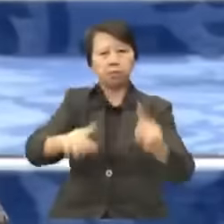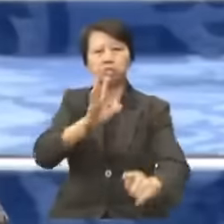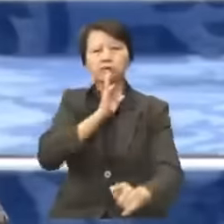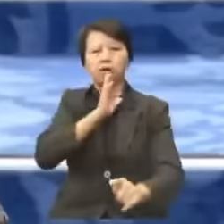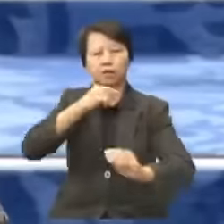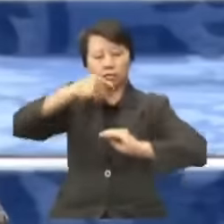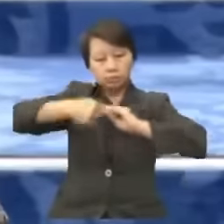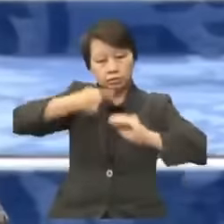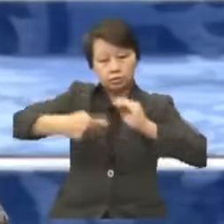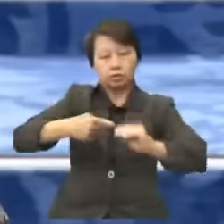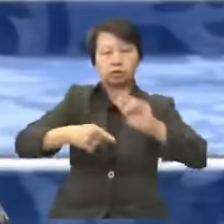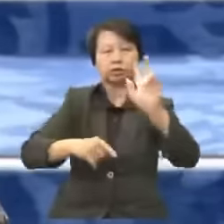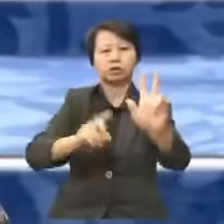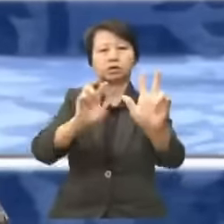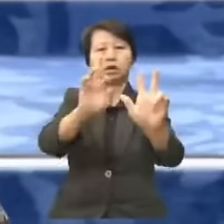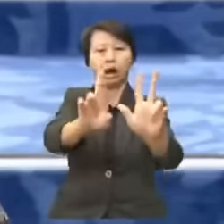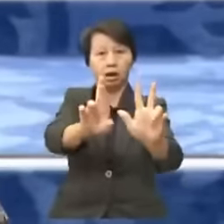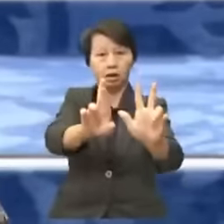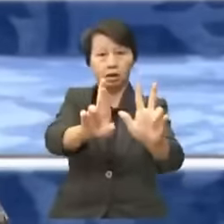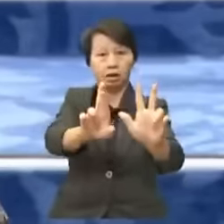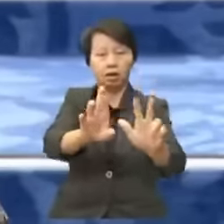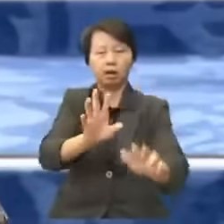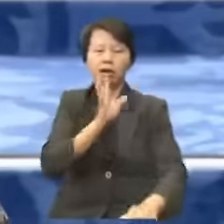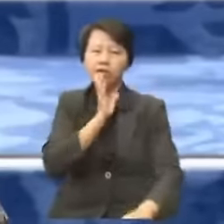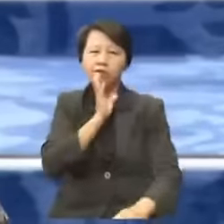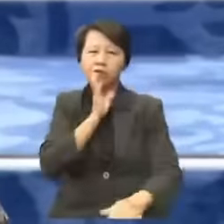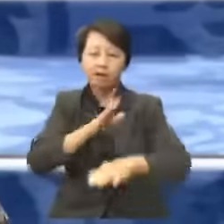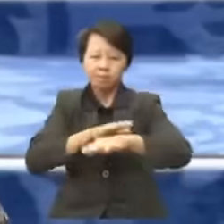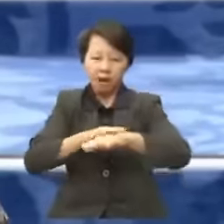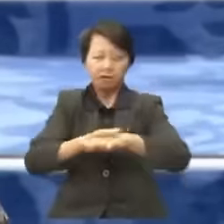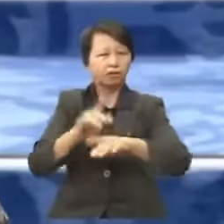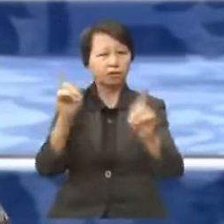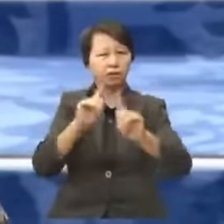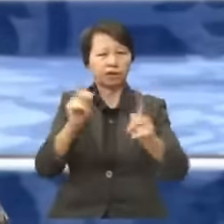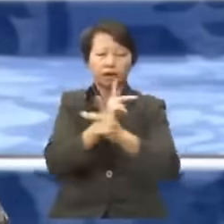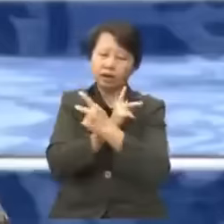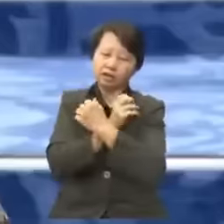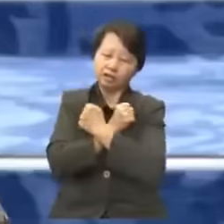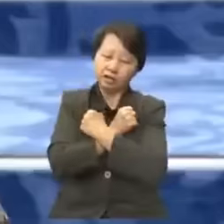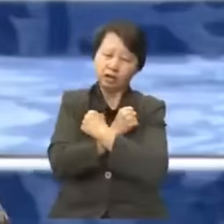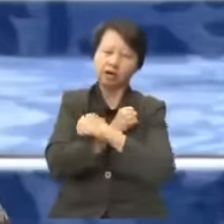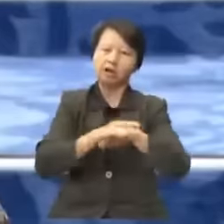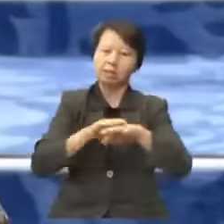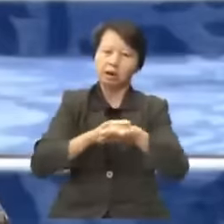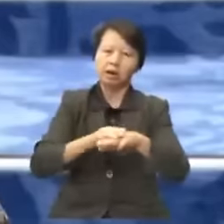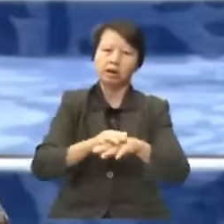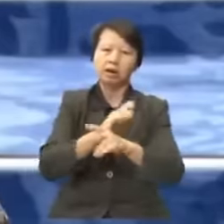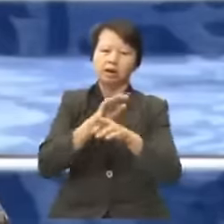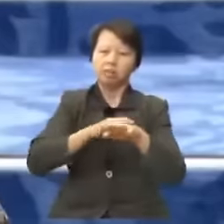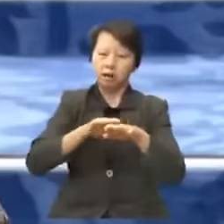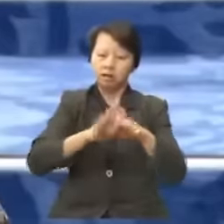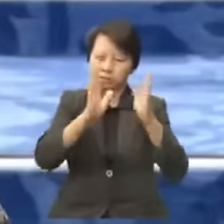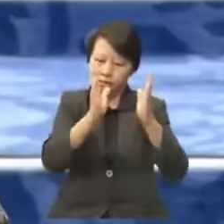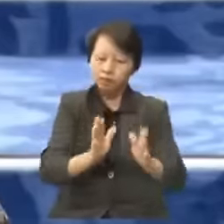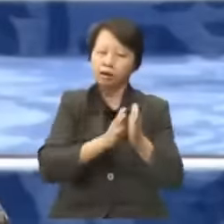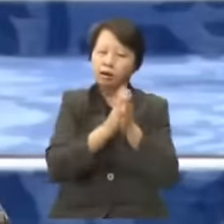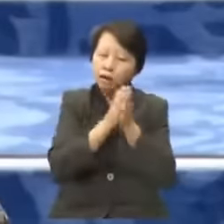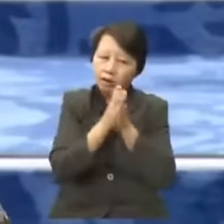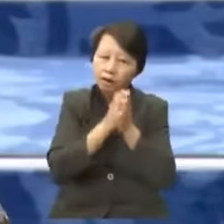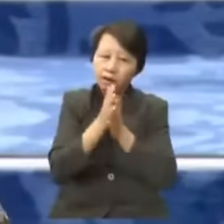tentang 3R t nak bercakap tentang bangsa kita kasih sayang pada bangsa bangsa mesti rajin bangsa